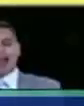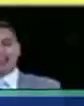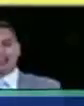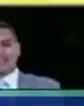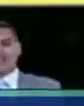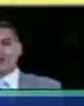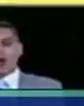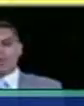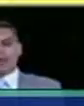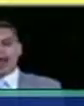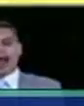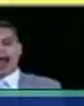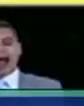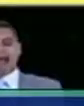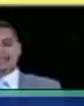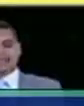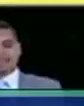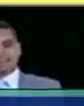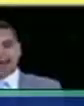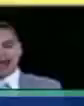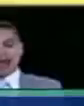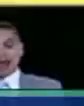وبحاول اخفف عنك. فانا